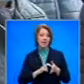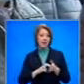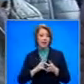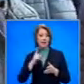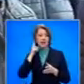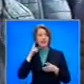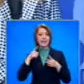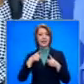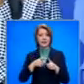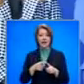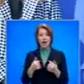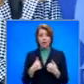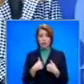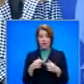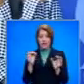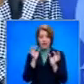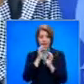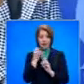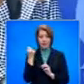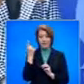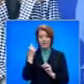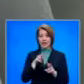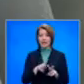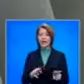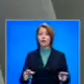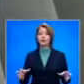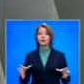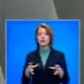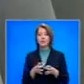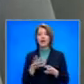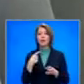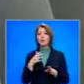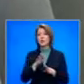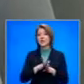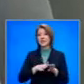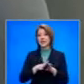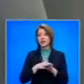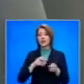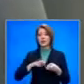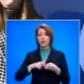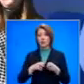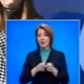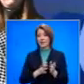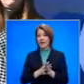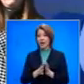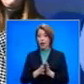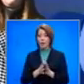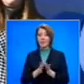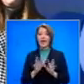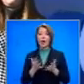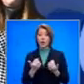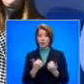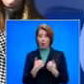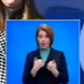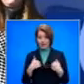премиер и председател на Народното събрание, които да са загрижени за проблемите на хората, каза още Мустафа Карадая. Ние като станем президент